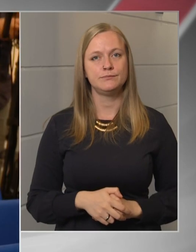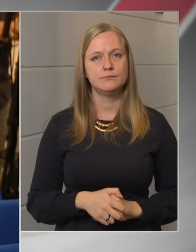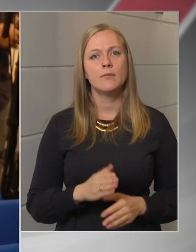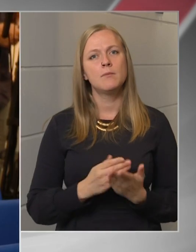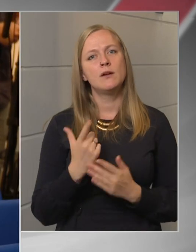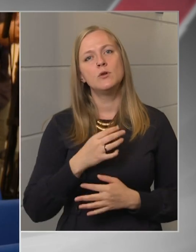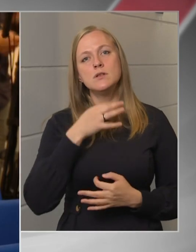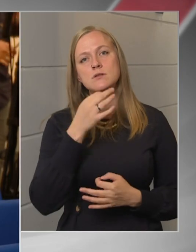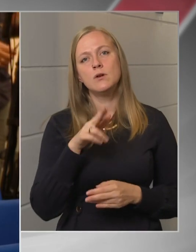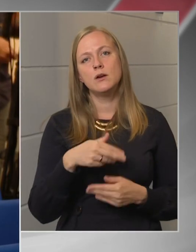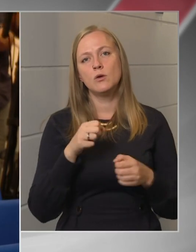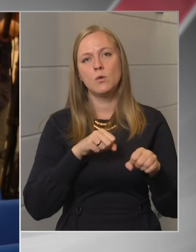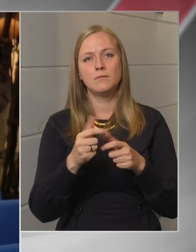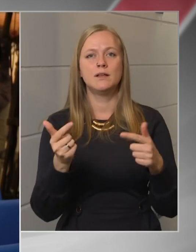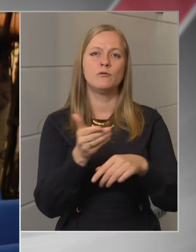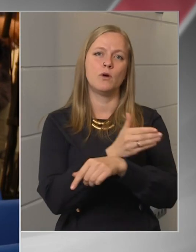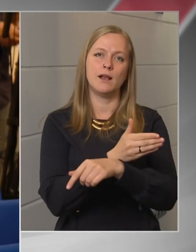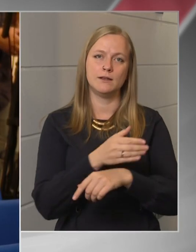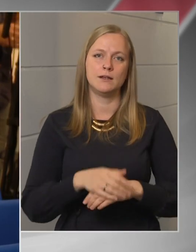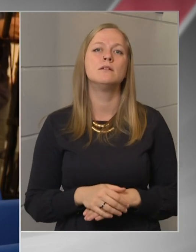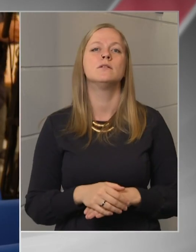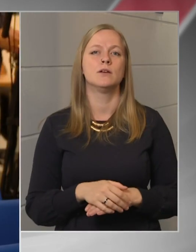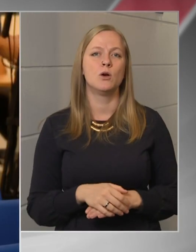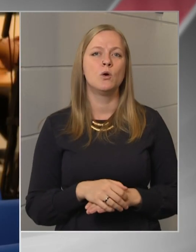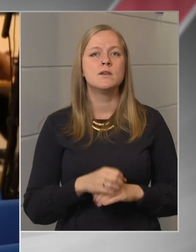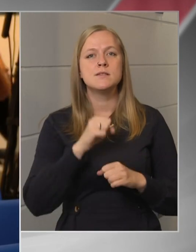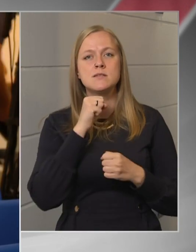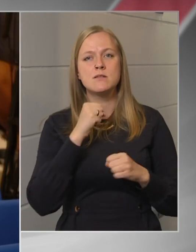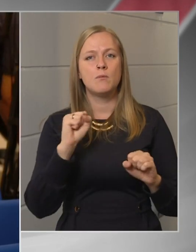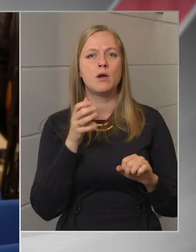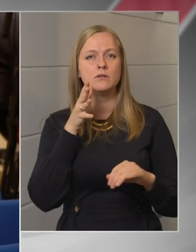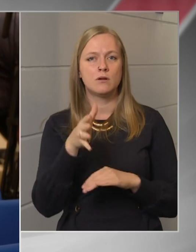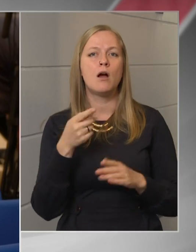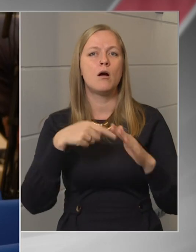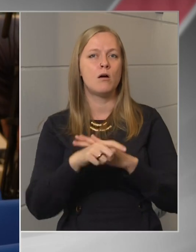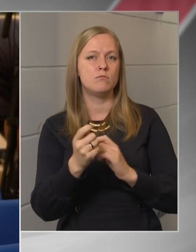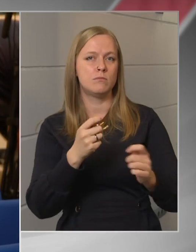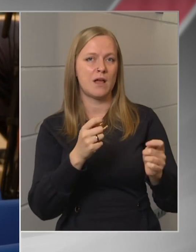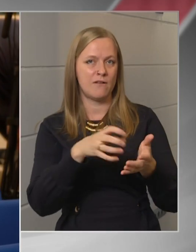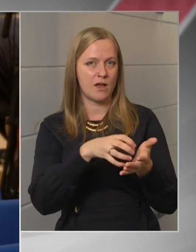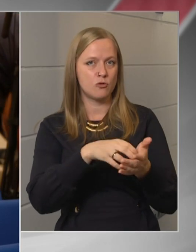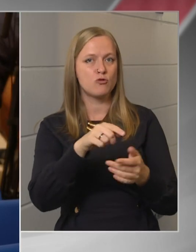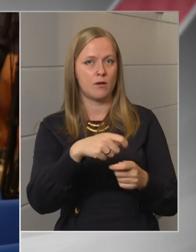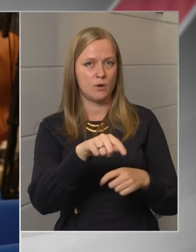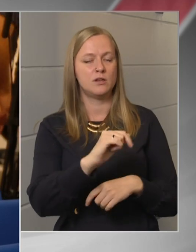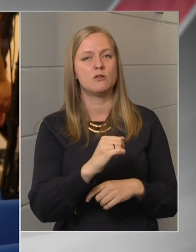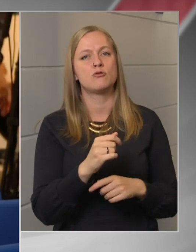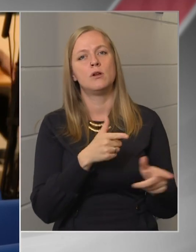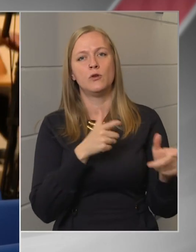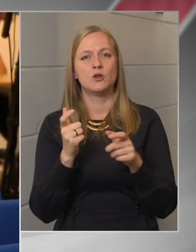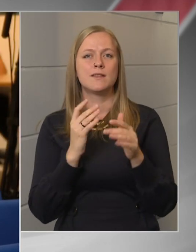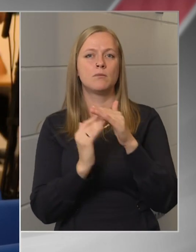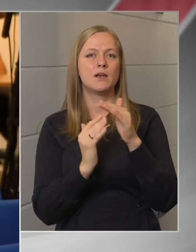volt arra szó a kormányi fó elején, hogy ugye Szabadka belvárosában is lövöldöztek a migránsok. Tegnap a panon